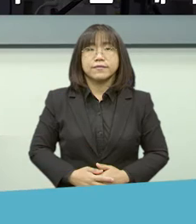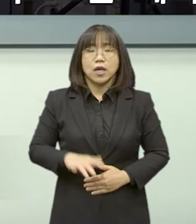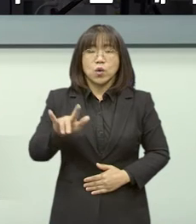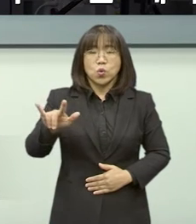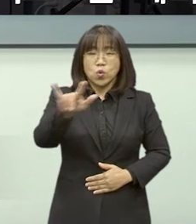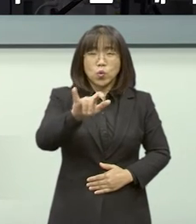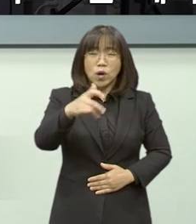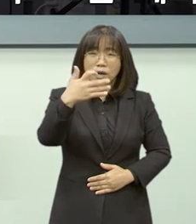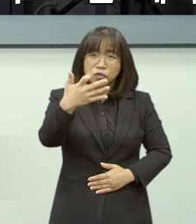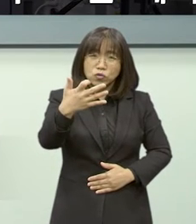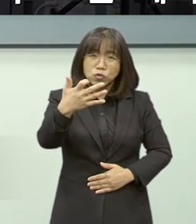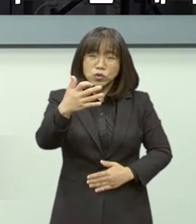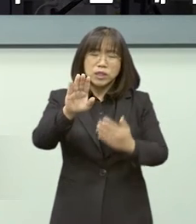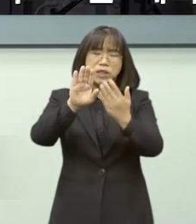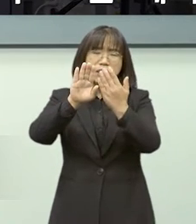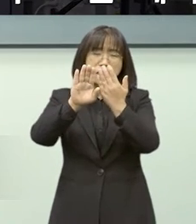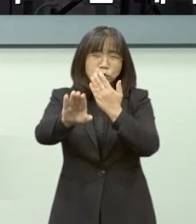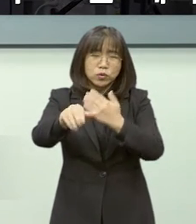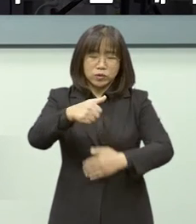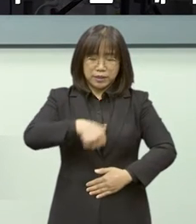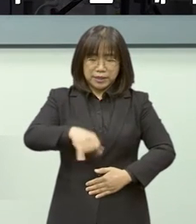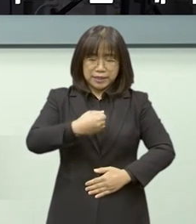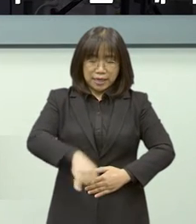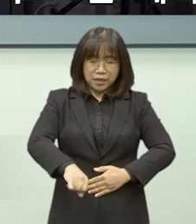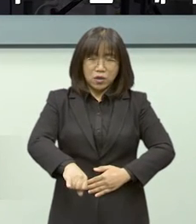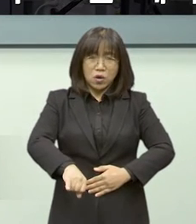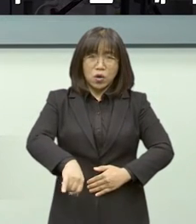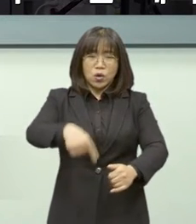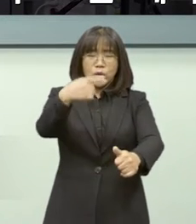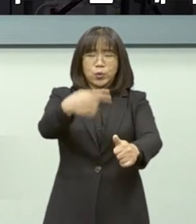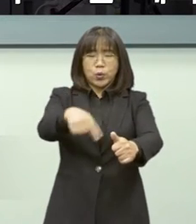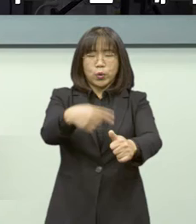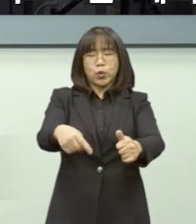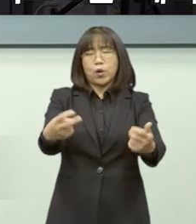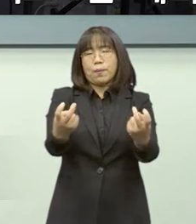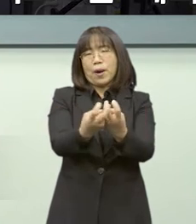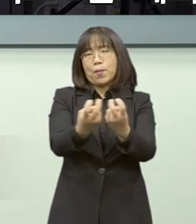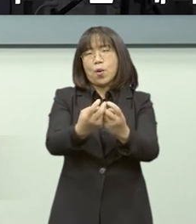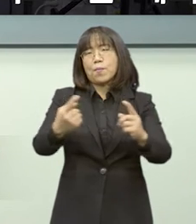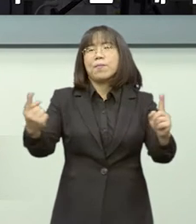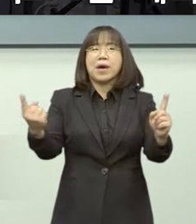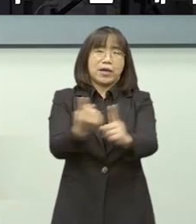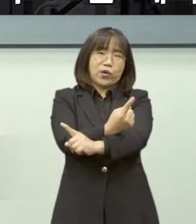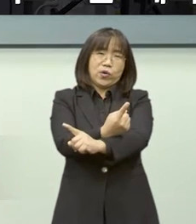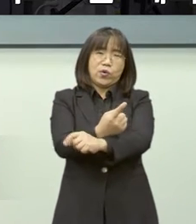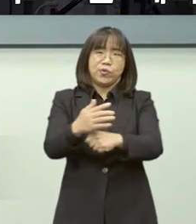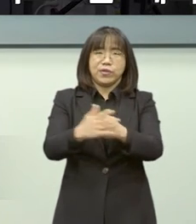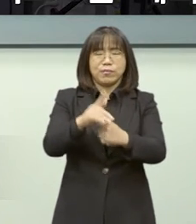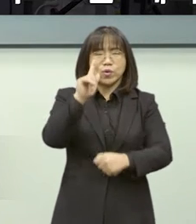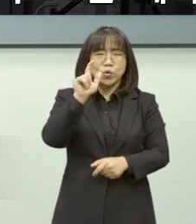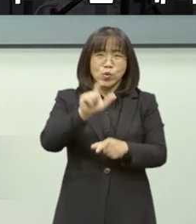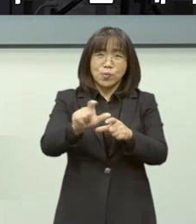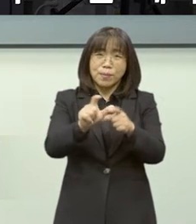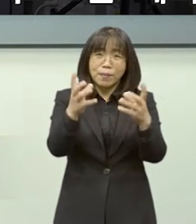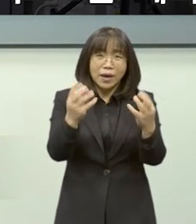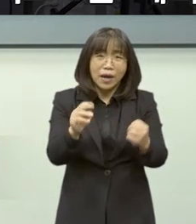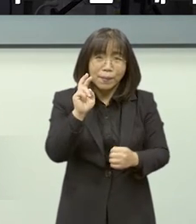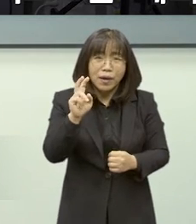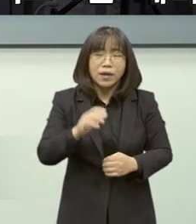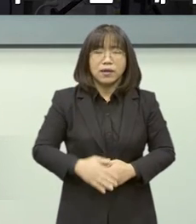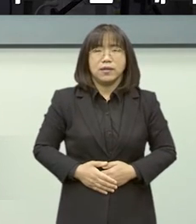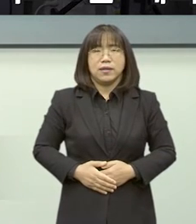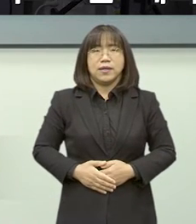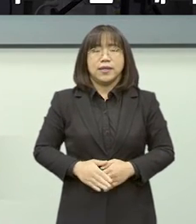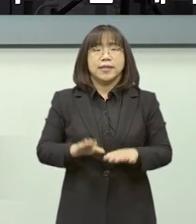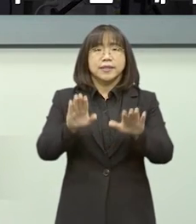오오오 코로나 일고 이후 달라진 자녀교육법 에 고민하는 분들 많으실텐데요 강서구가 강서